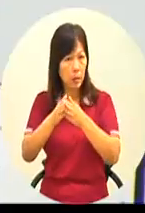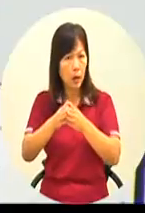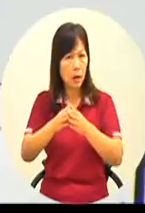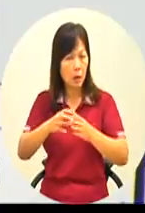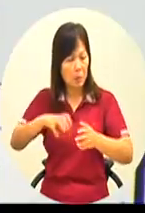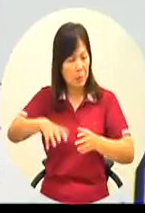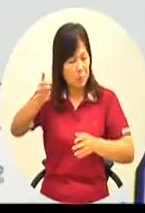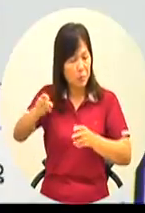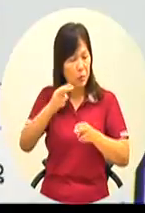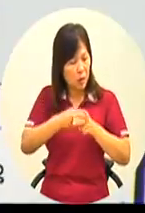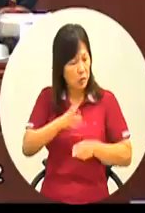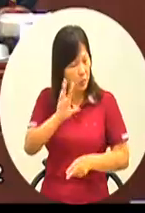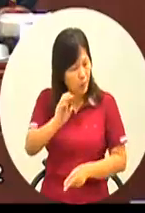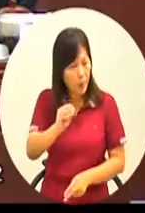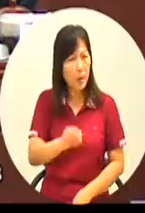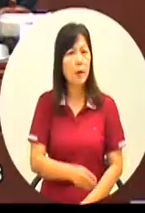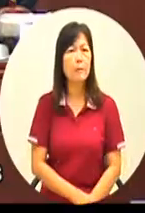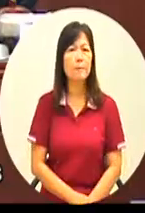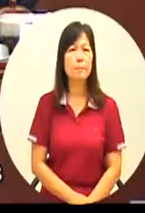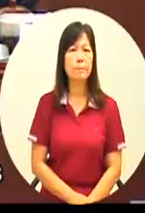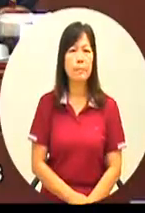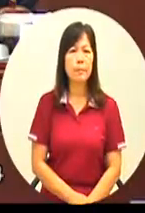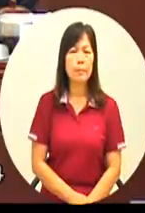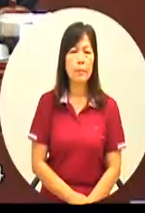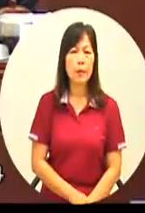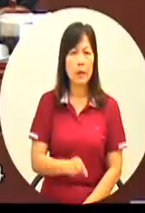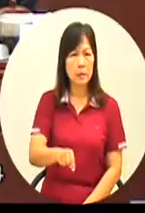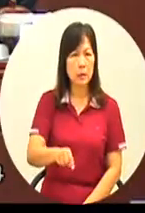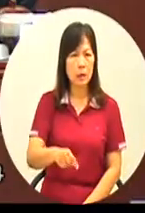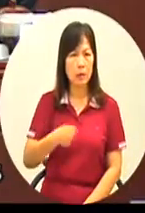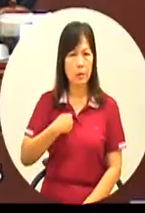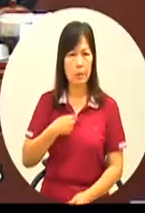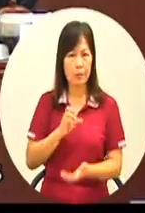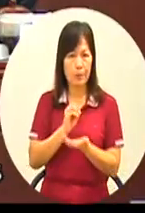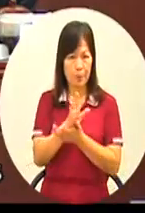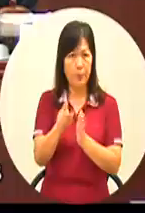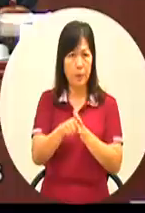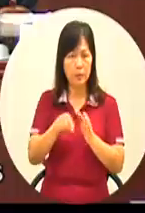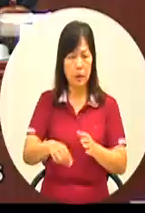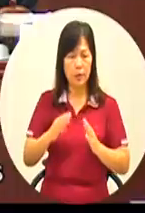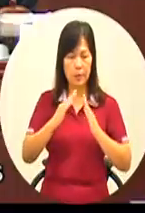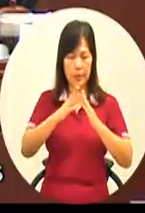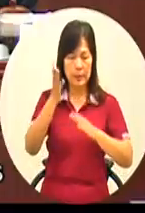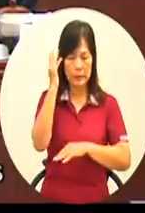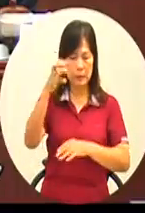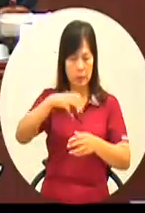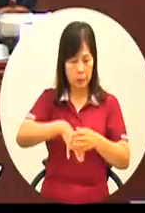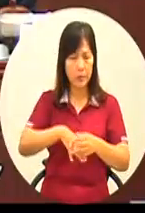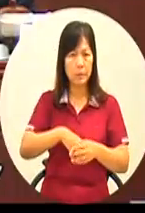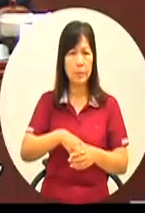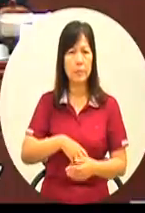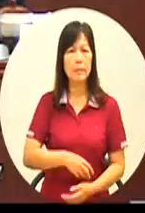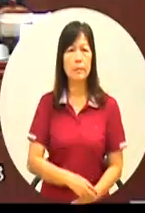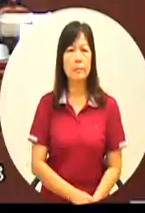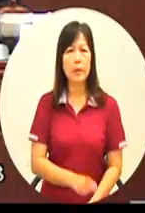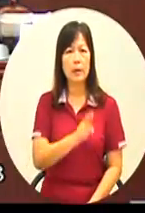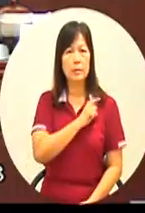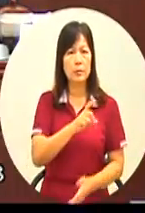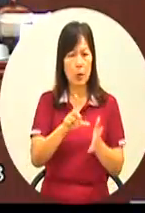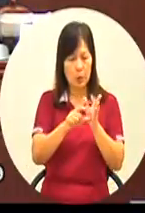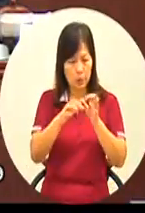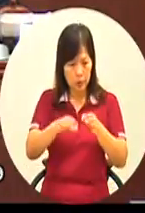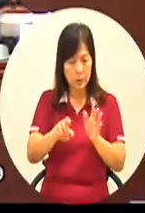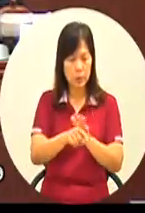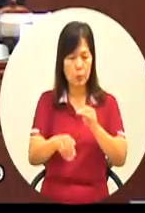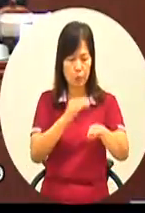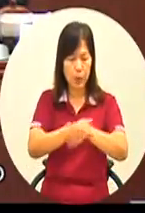这样的信心？ 我跟议员报告，基本上在我们府内的部分，大概短期内就会